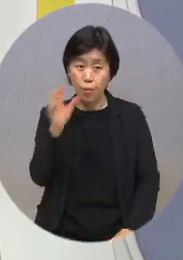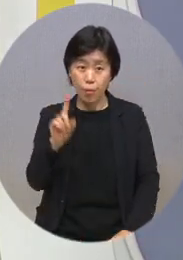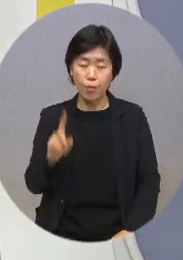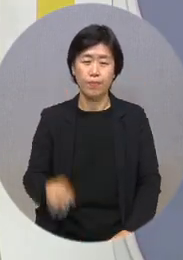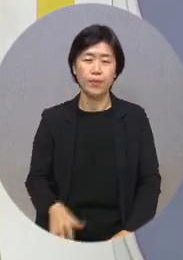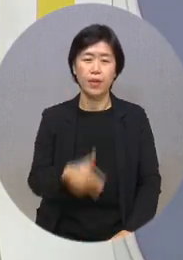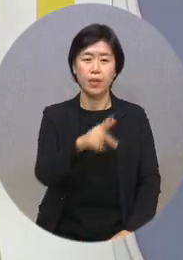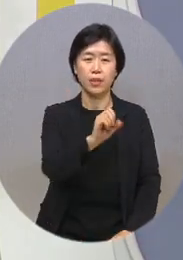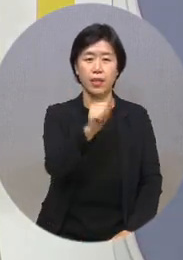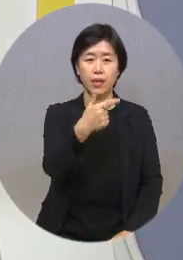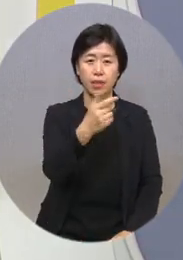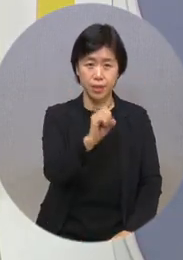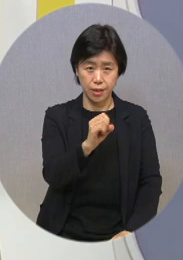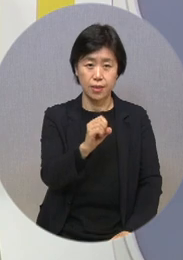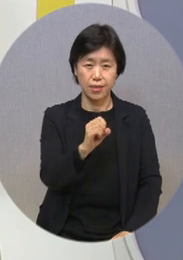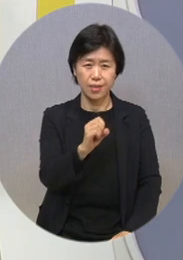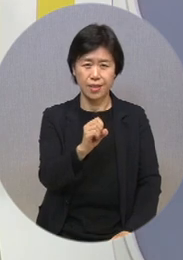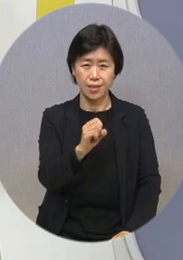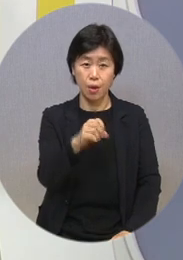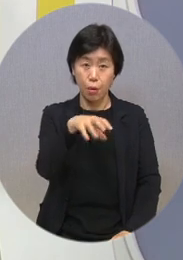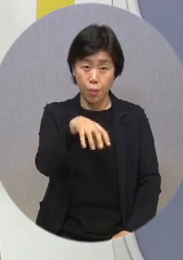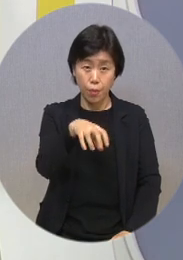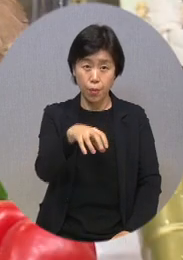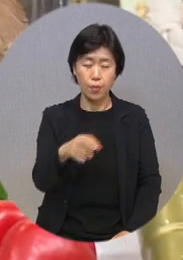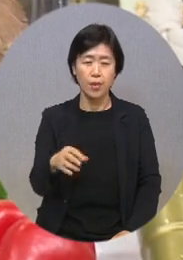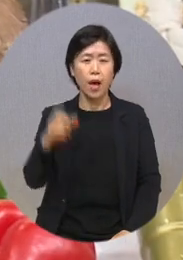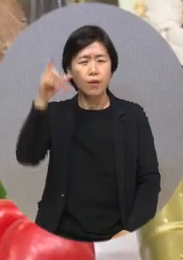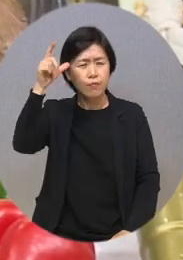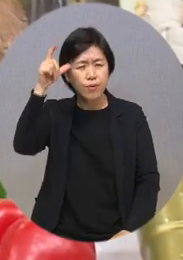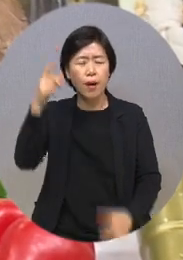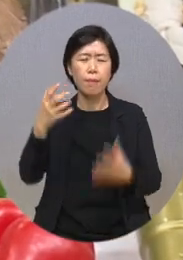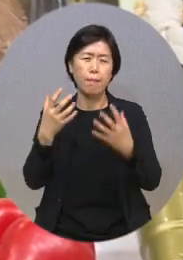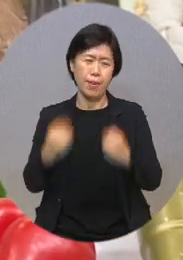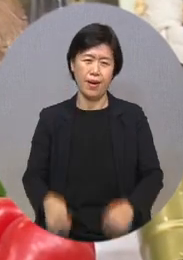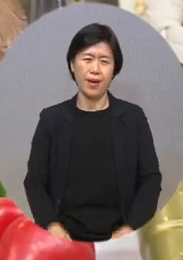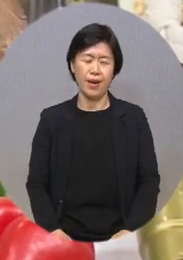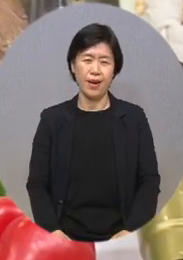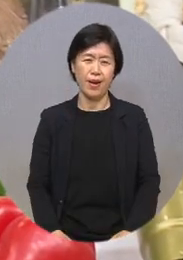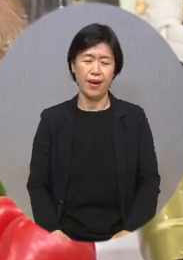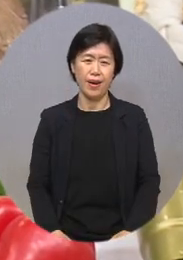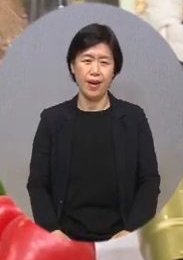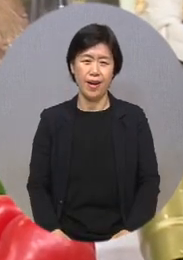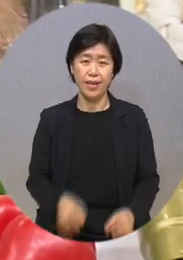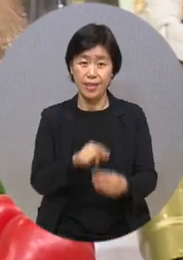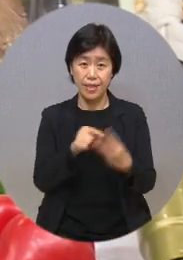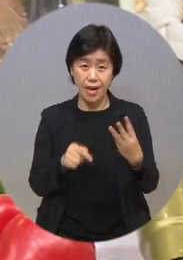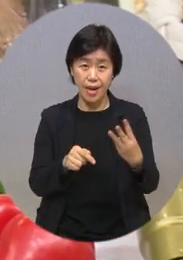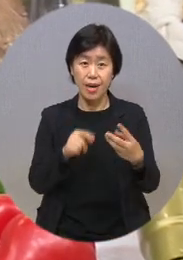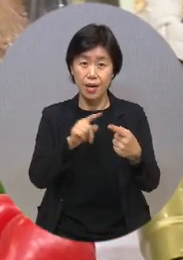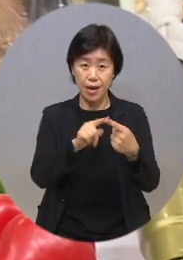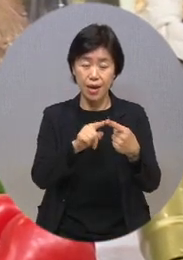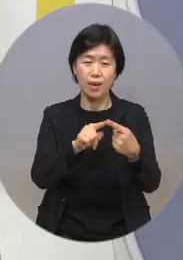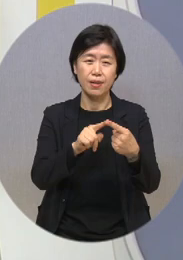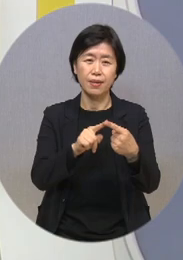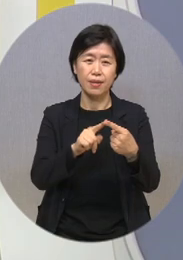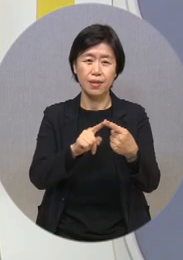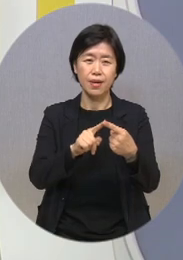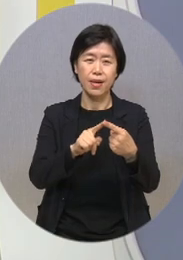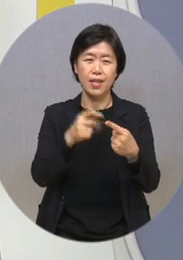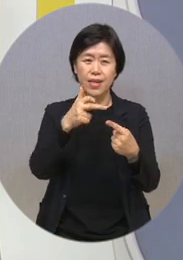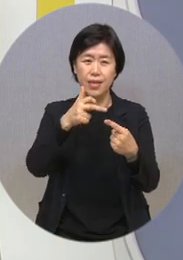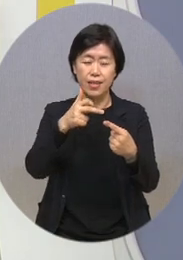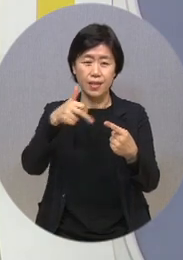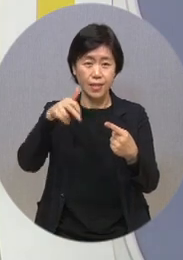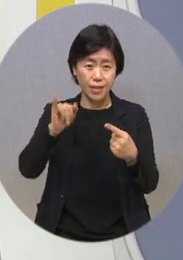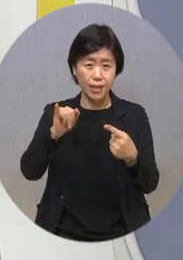경우는 사람보다 한우가 더 많다 그래요. 장은 산화. 네, 맞습니다. 피조개, 표고버섯, 한우. 네,